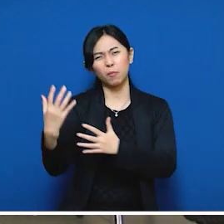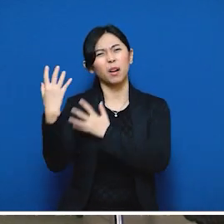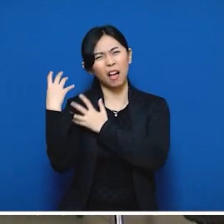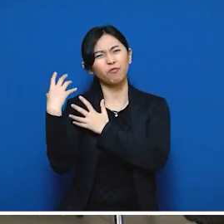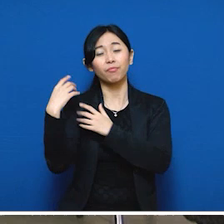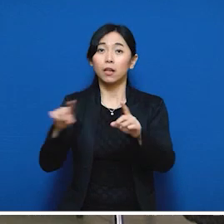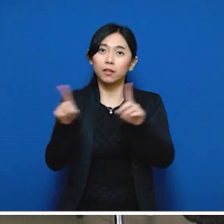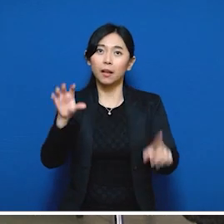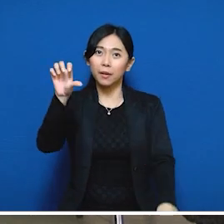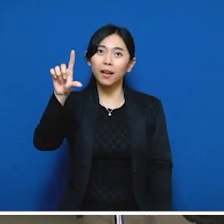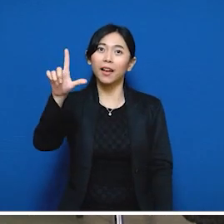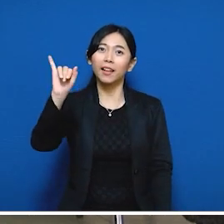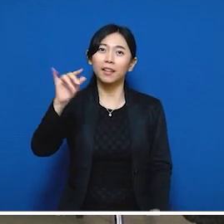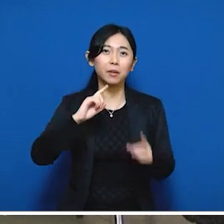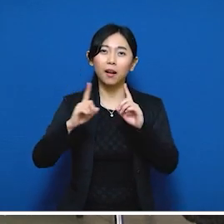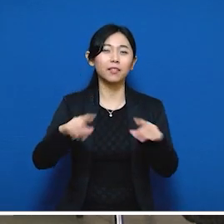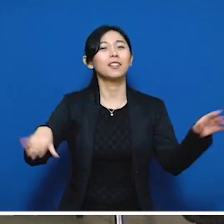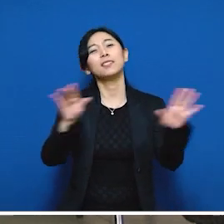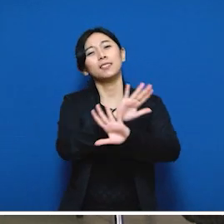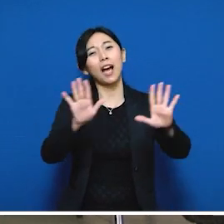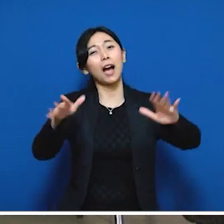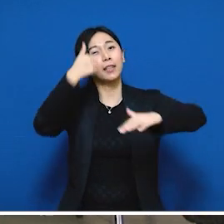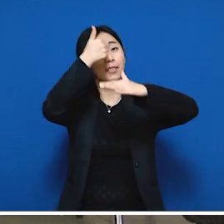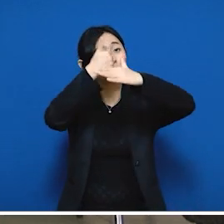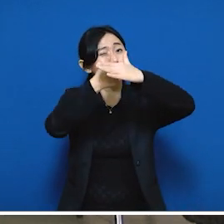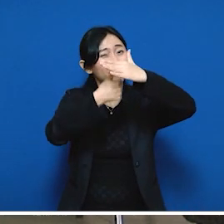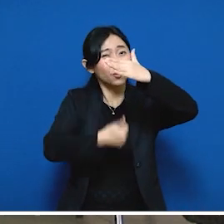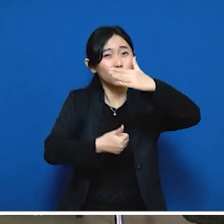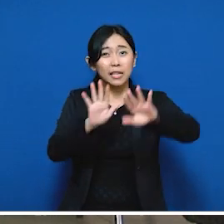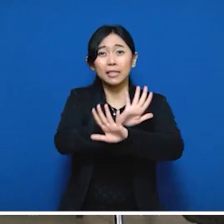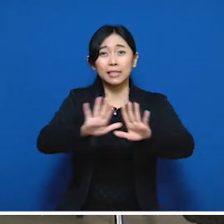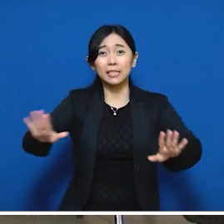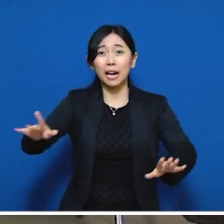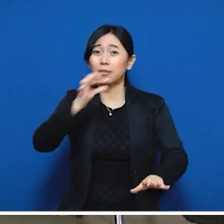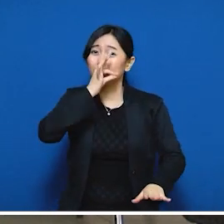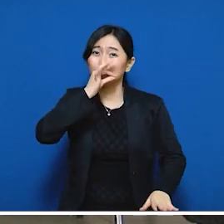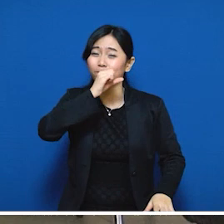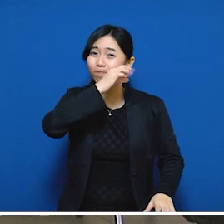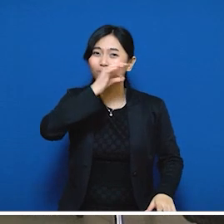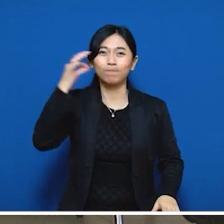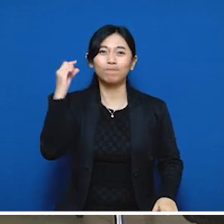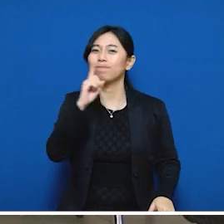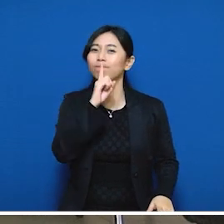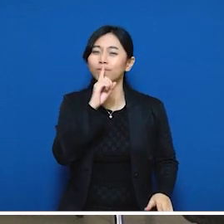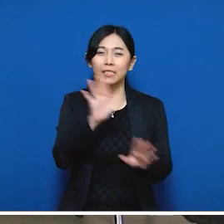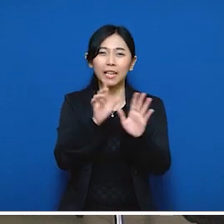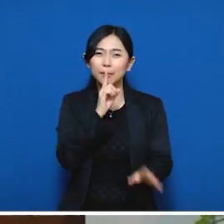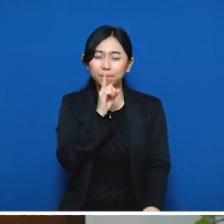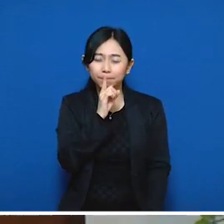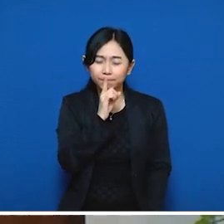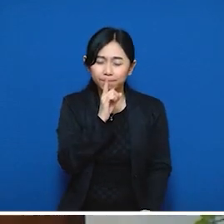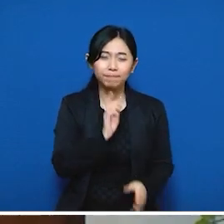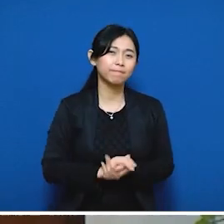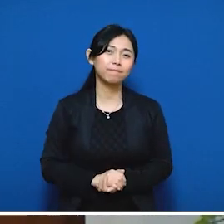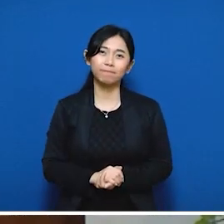begitu terbuka, katakan, jangan disembunyikan, satu kata pun jangan disembunyikan. Dan ini yang lebih berat.